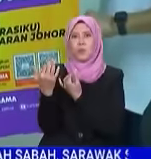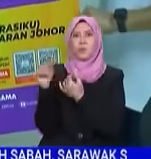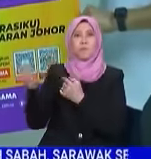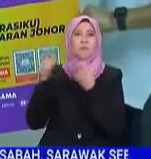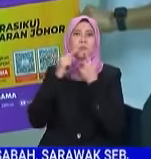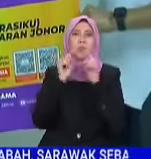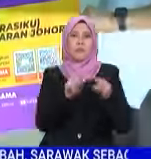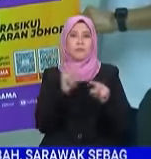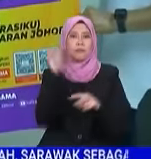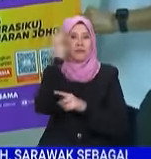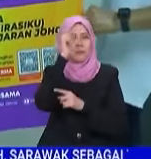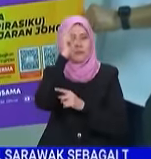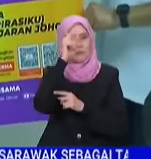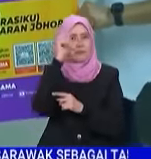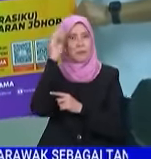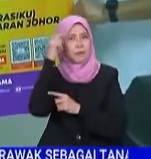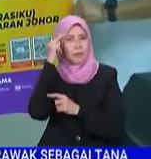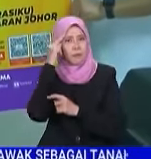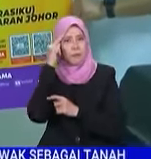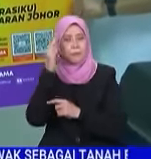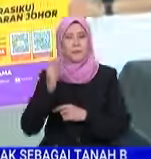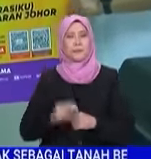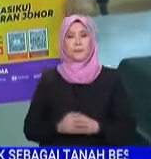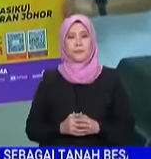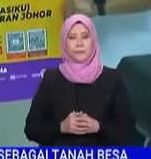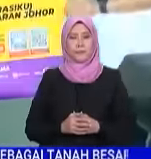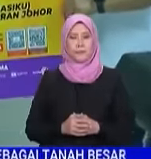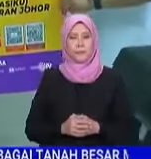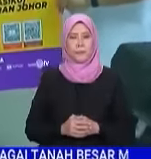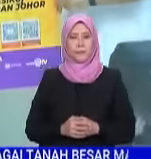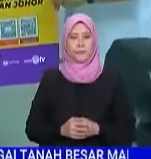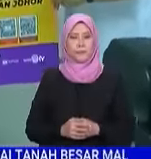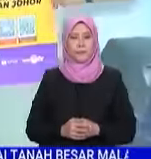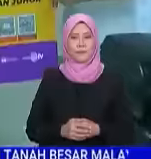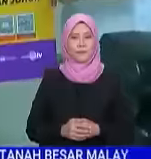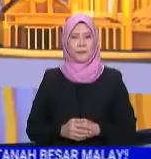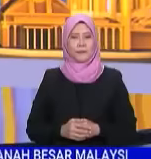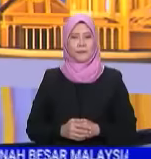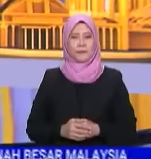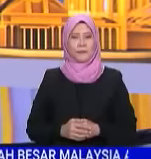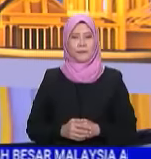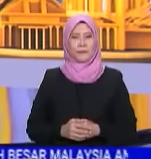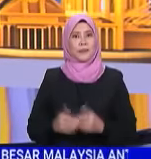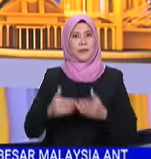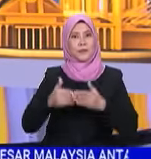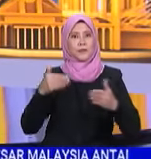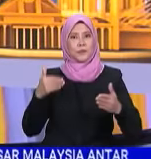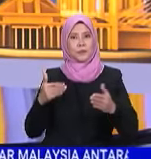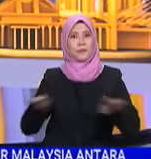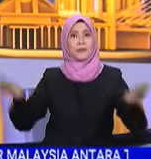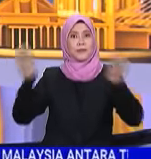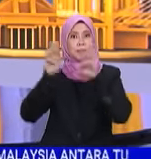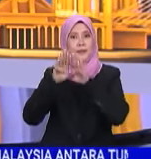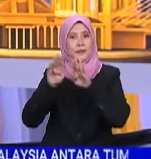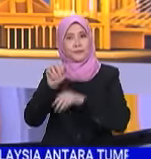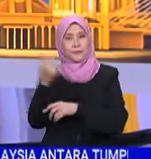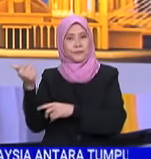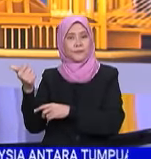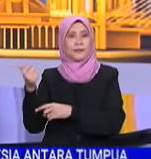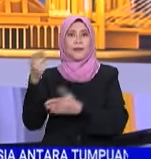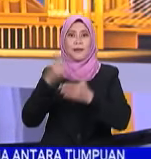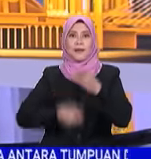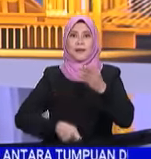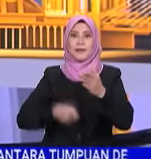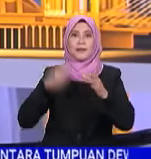Rasmi mengenainya daripada Arab Saudi baik sebelum ke berita selanjutnya kita ikuti